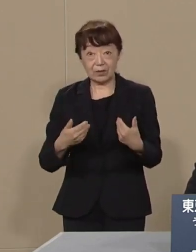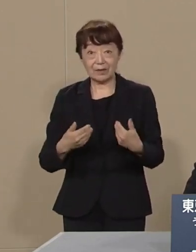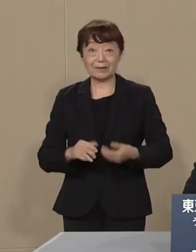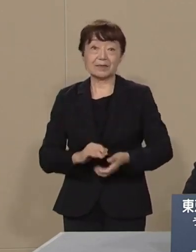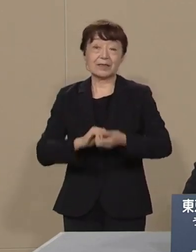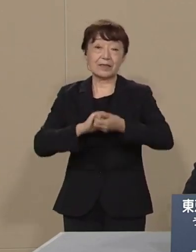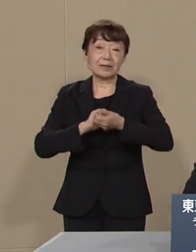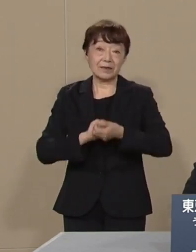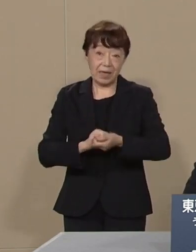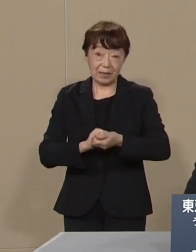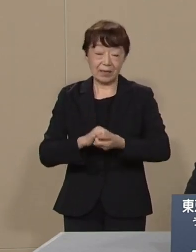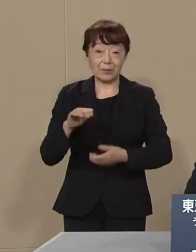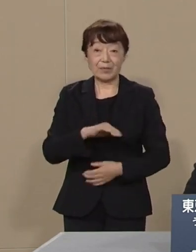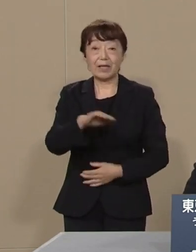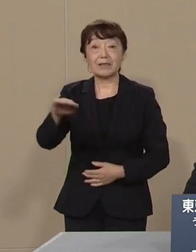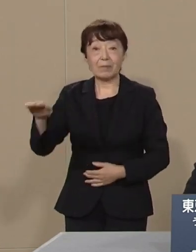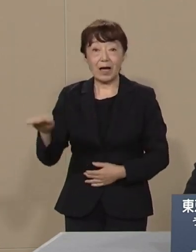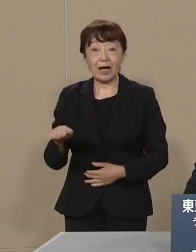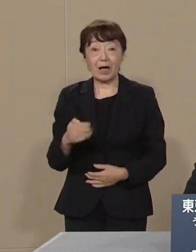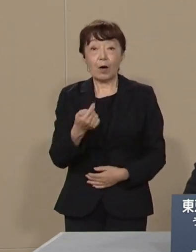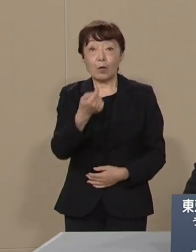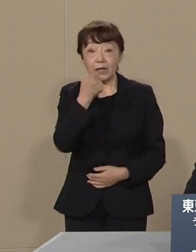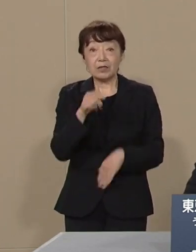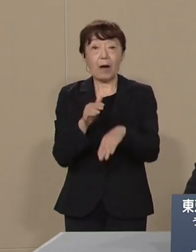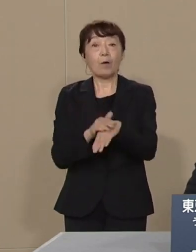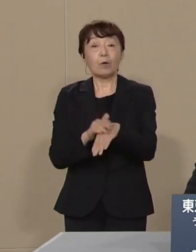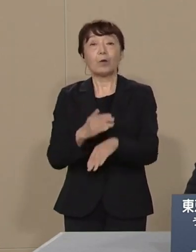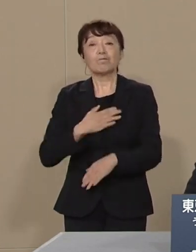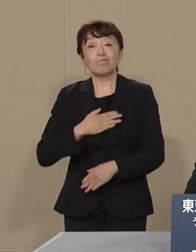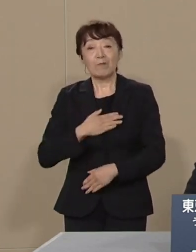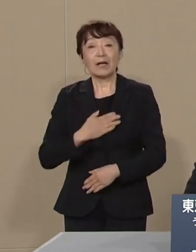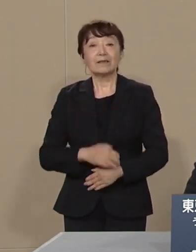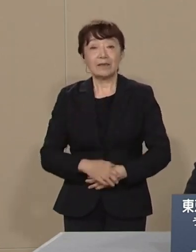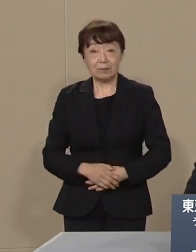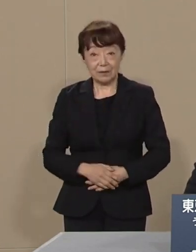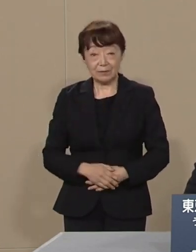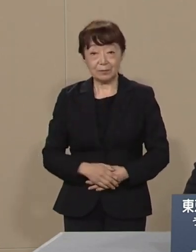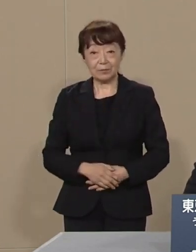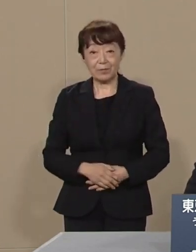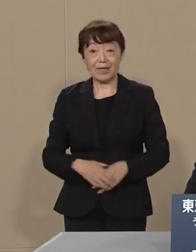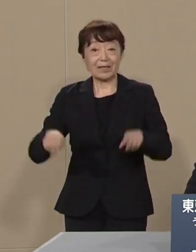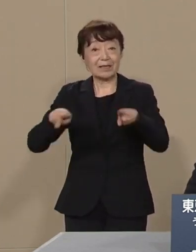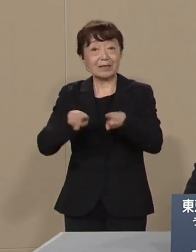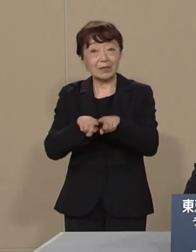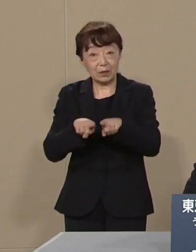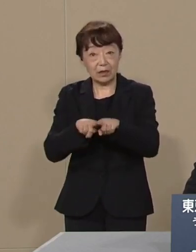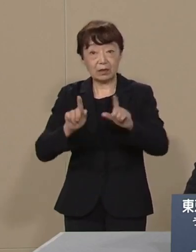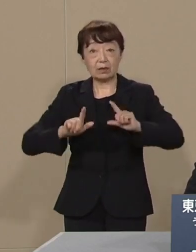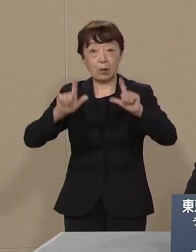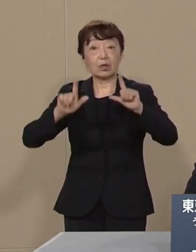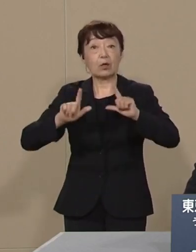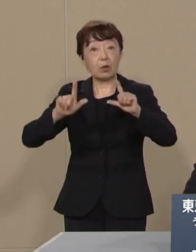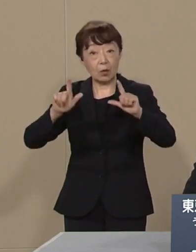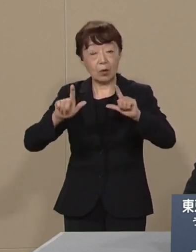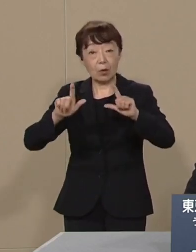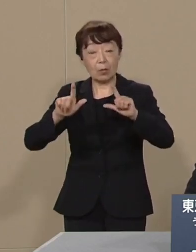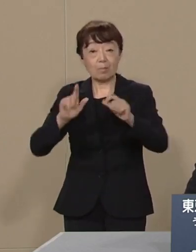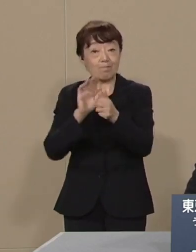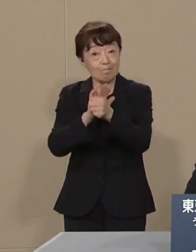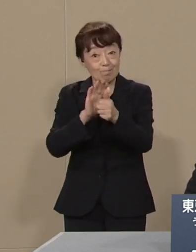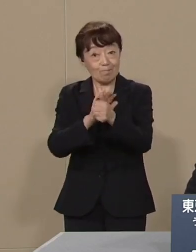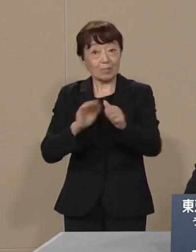ぜひ皆さん私は方法論がわかっています一緒に東京を助け